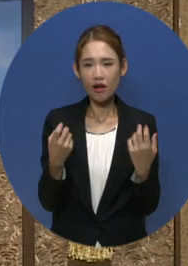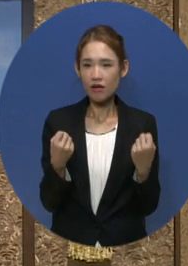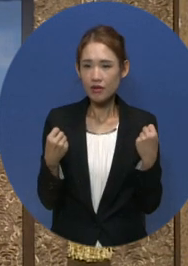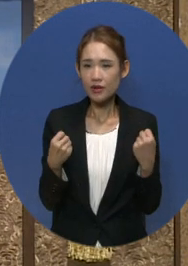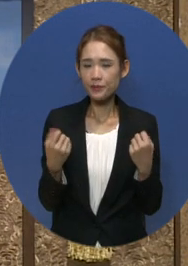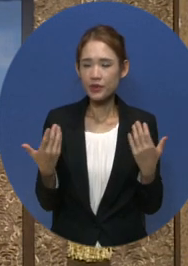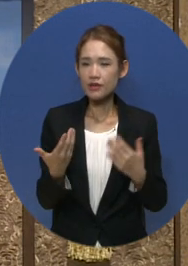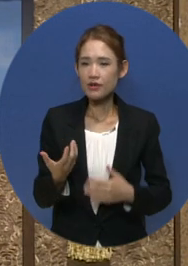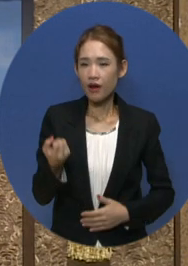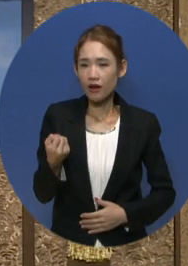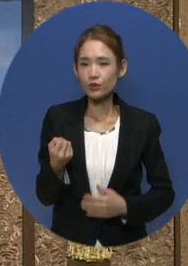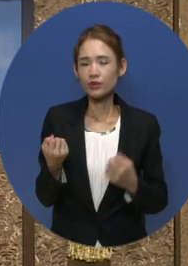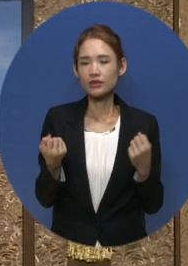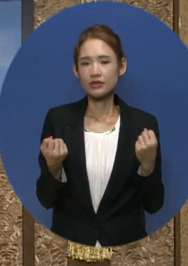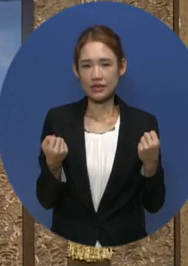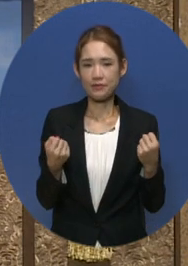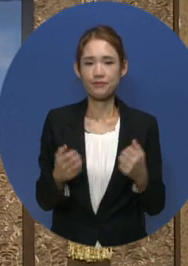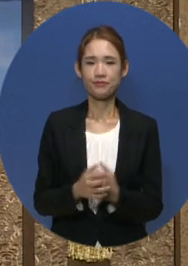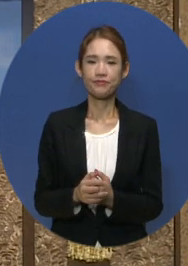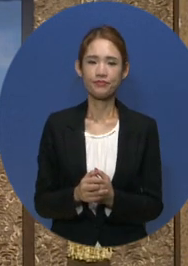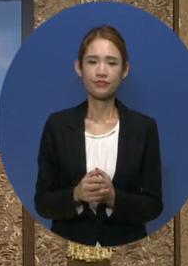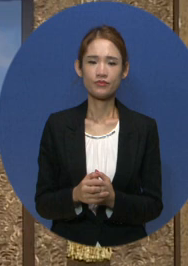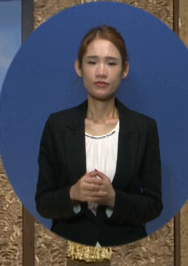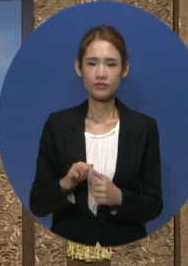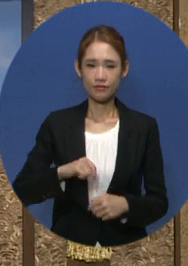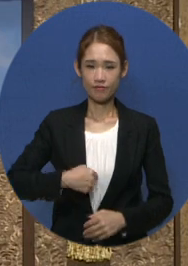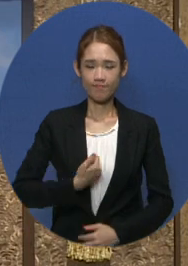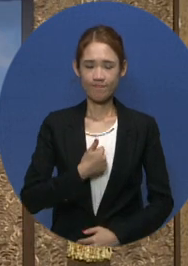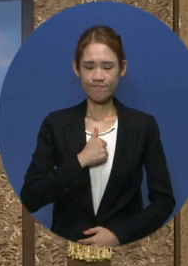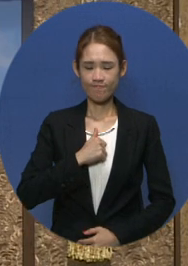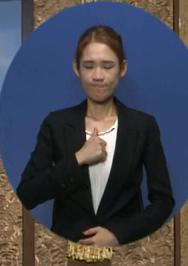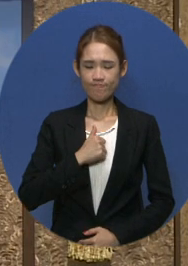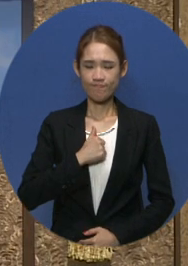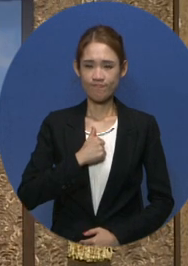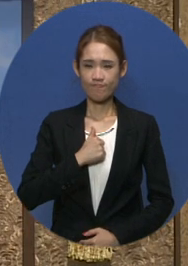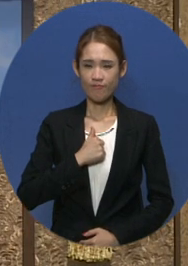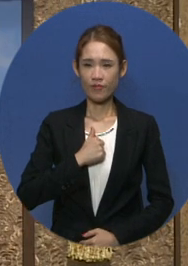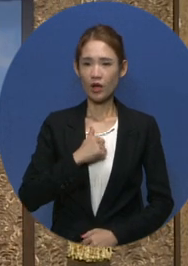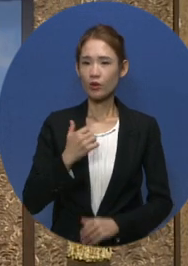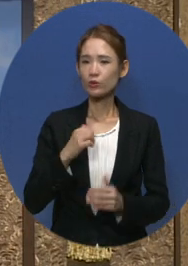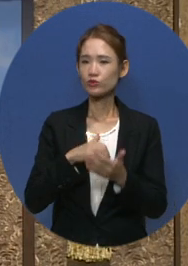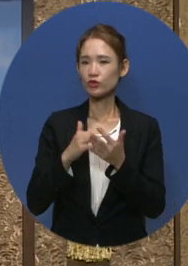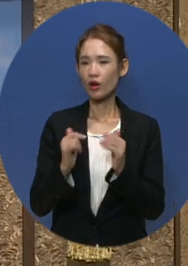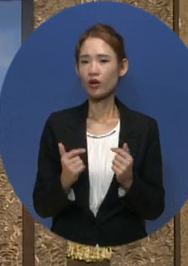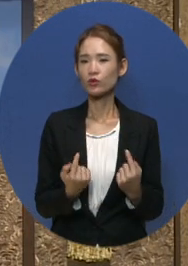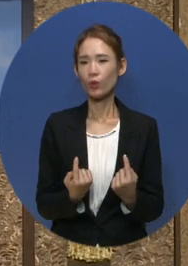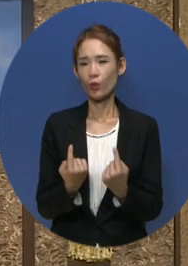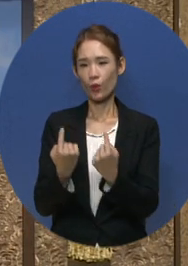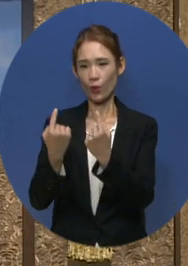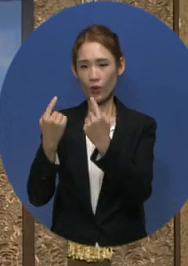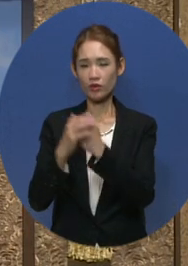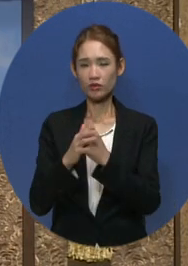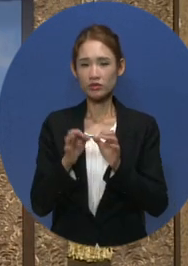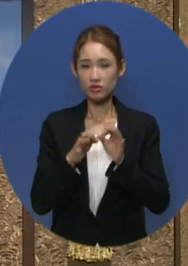일이 가지고 있는 힘이 있더라고요. 우리 장애인들의 이 자존감이 얼마나 높아지는지 그동안에는 자기가 남